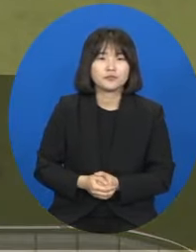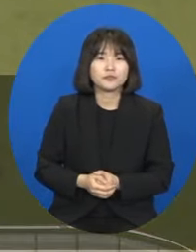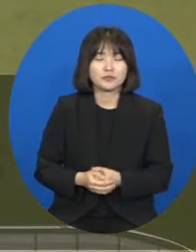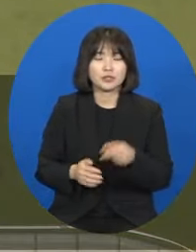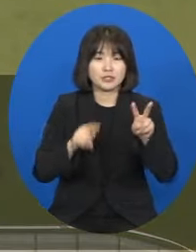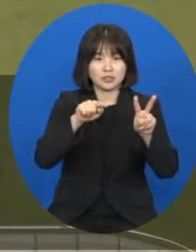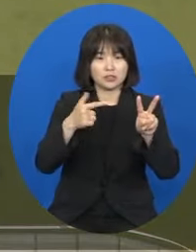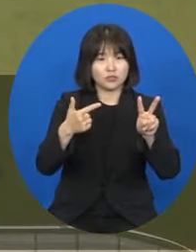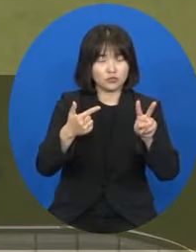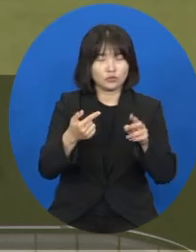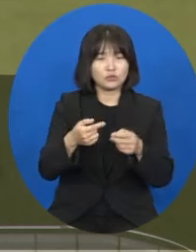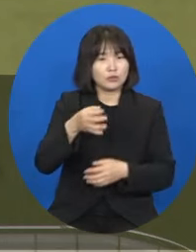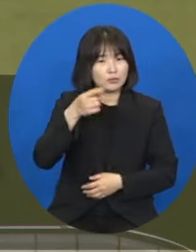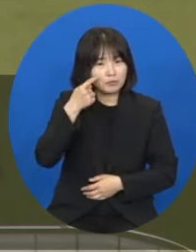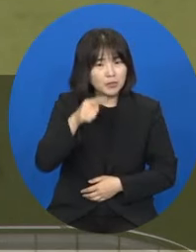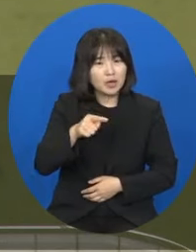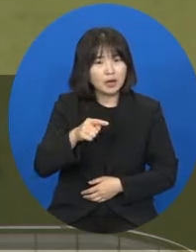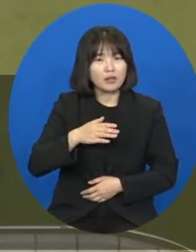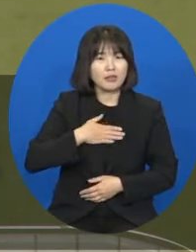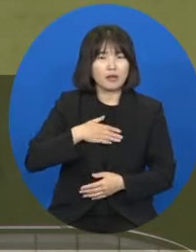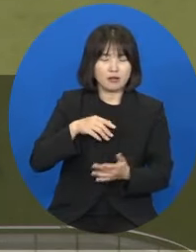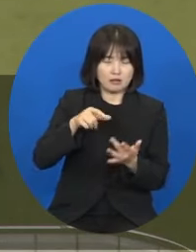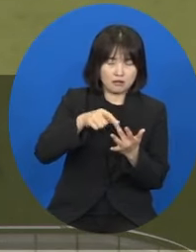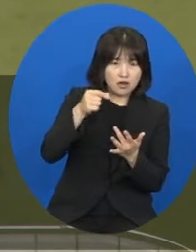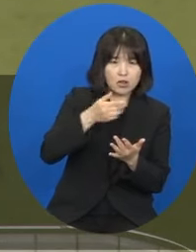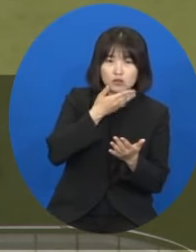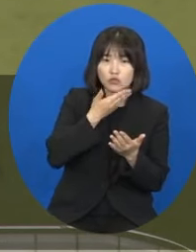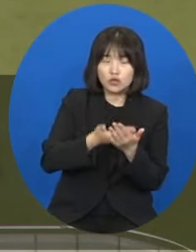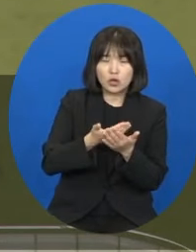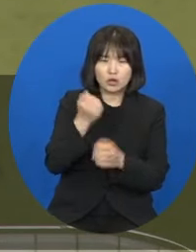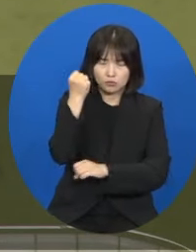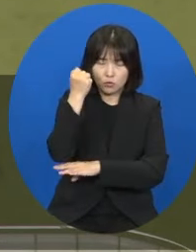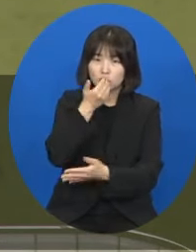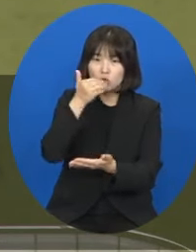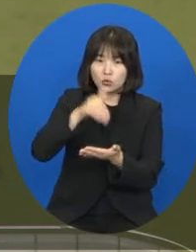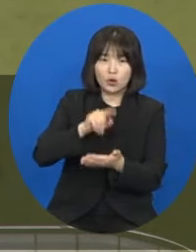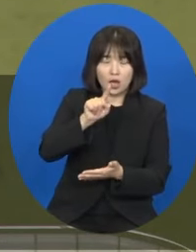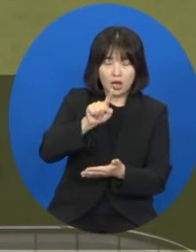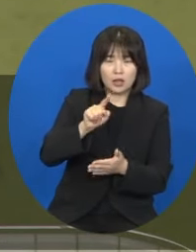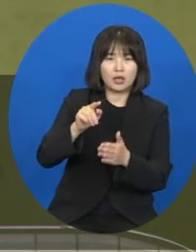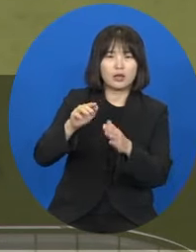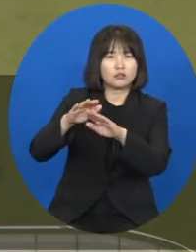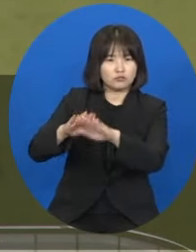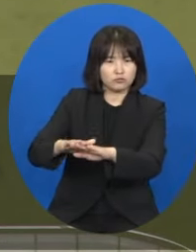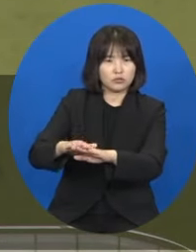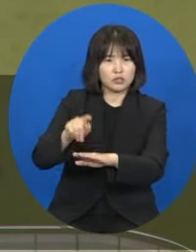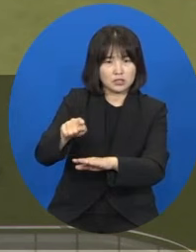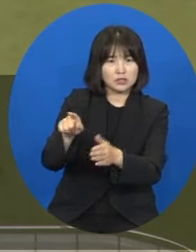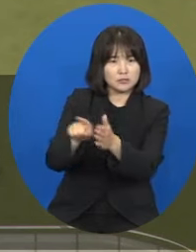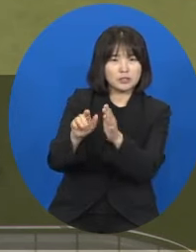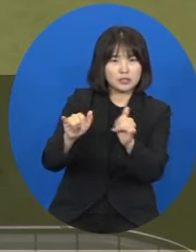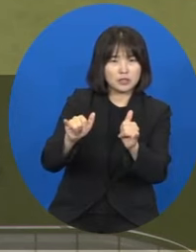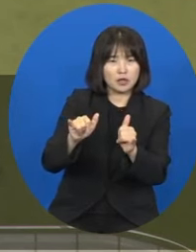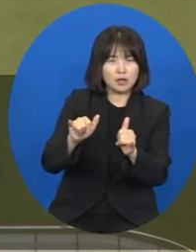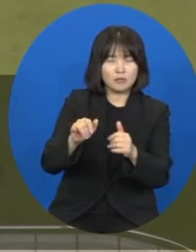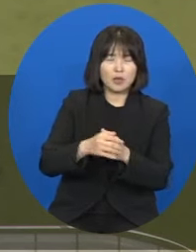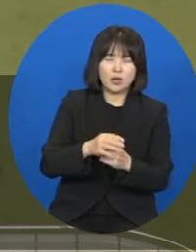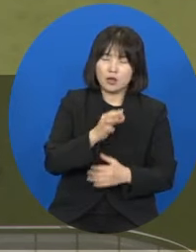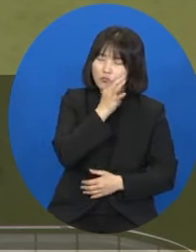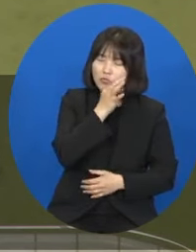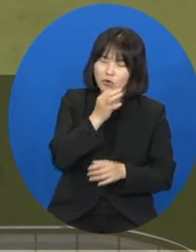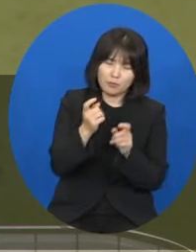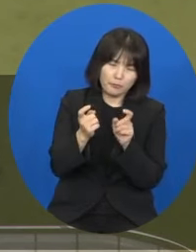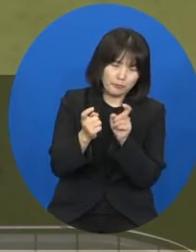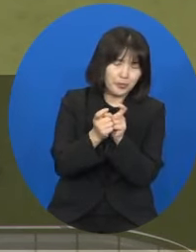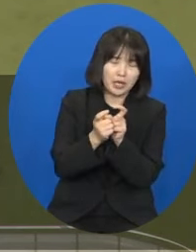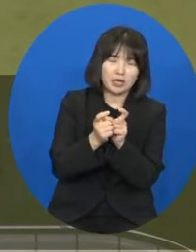읽겠습니다. 보아라, 내가 골라낸 귀한 모퉁이 돌 하나를 시온에 둔다. 그를 믿는 사람은 결코 부끄러움을